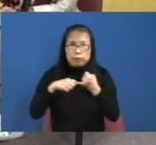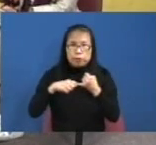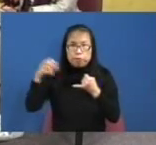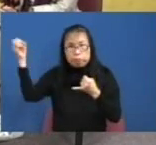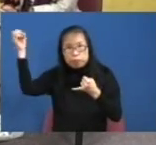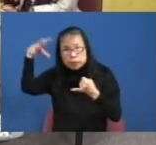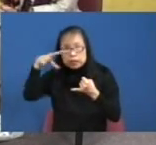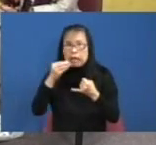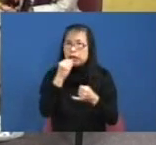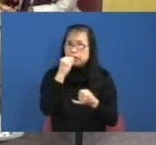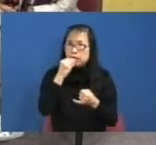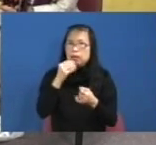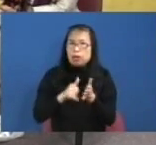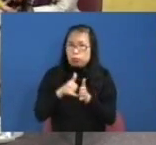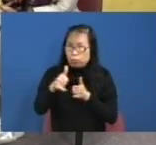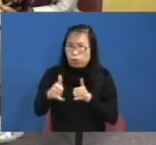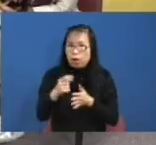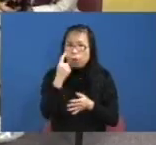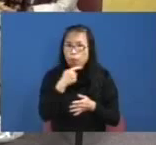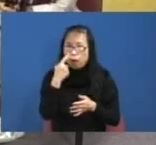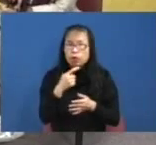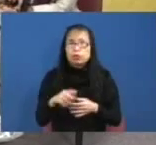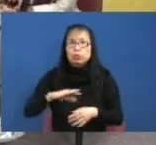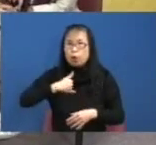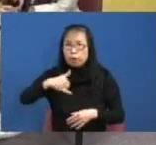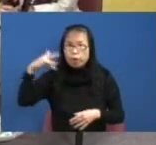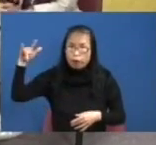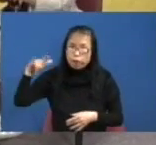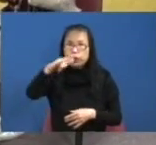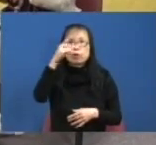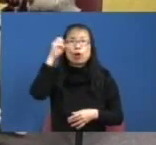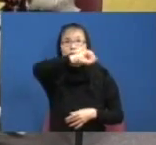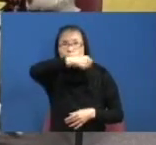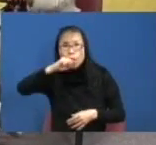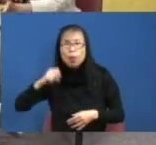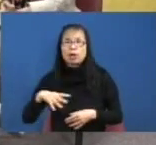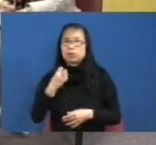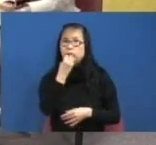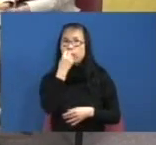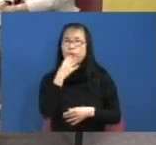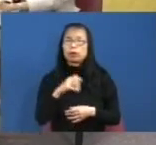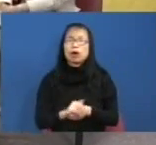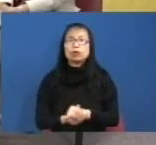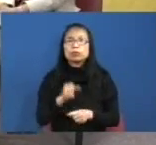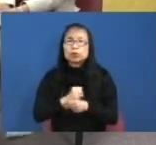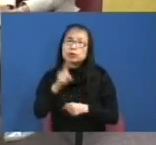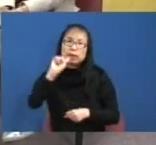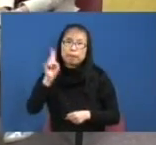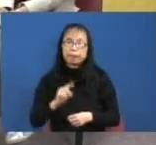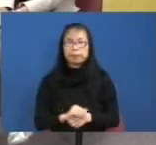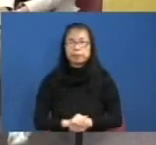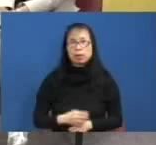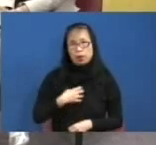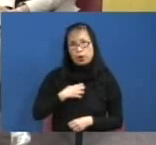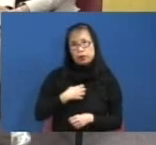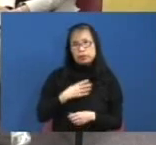嘅食品啦出口，咁以至去到台灣，咁我哋香港呢個把關呢度咧，你覺得係做得如何咧？ 我覺得